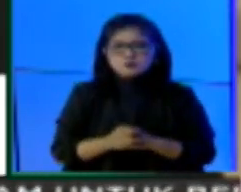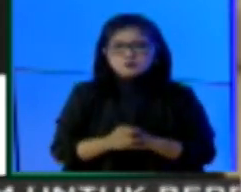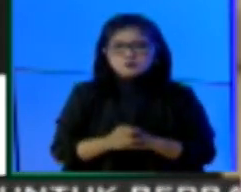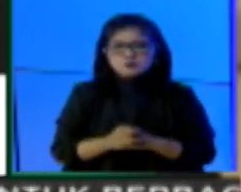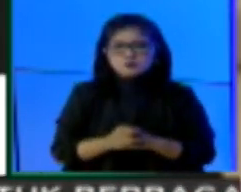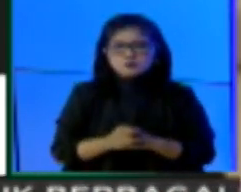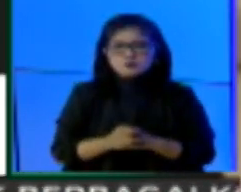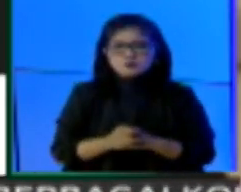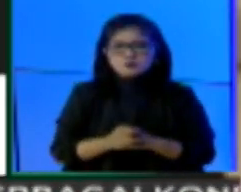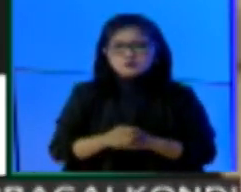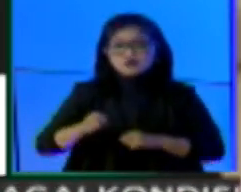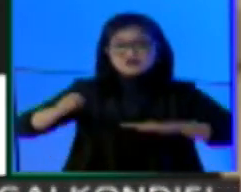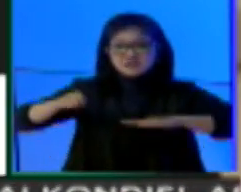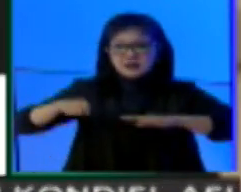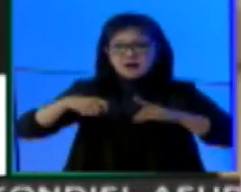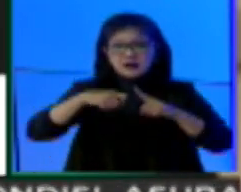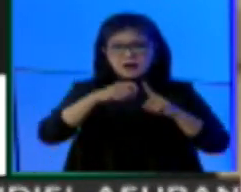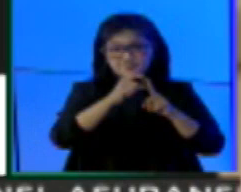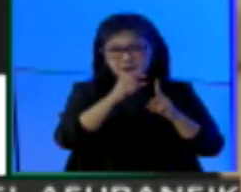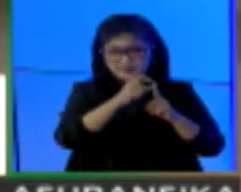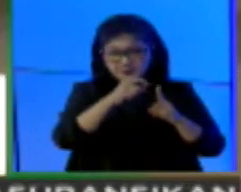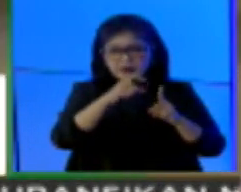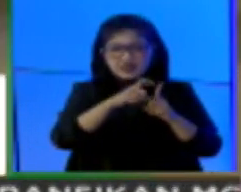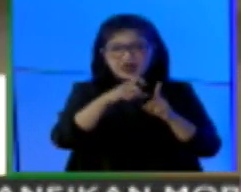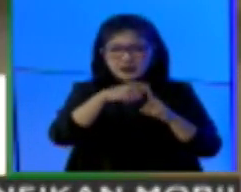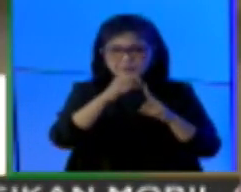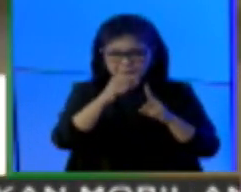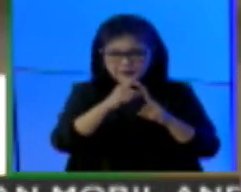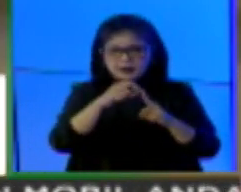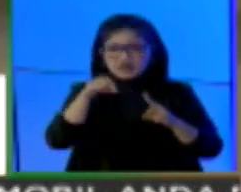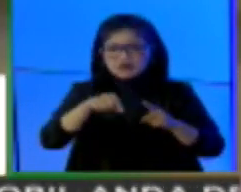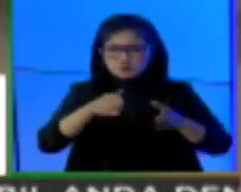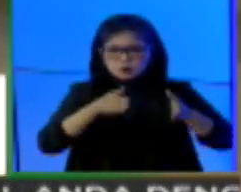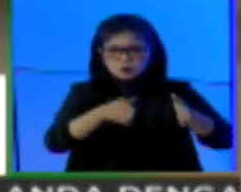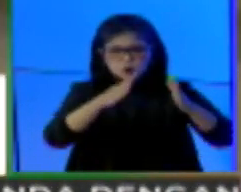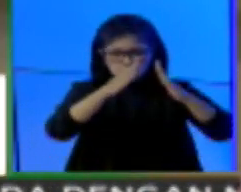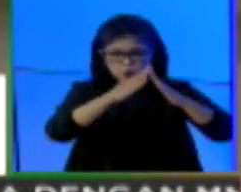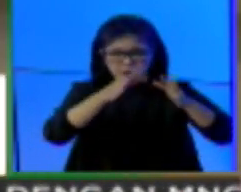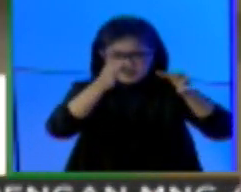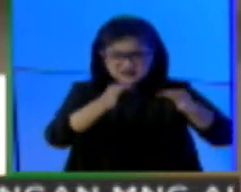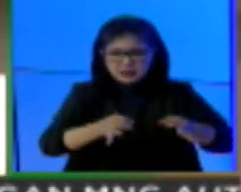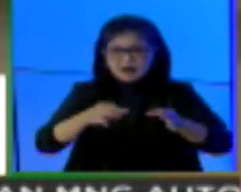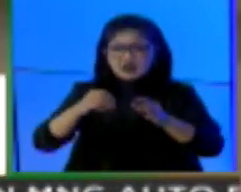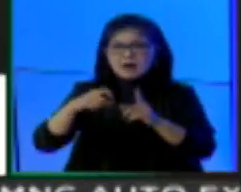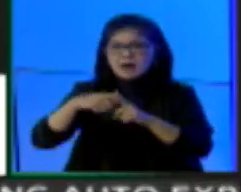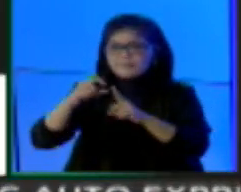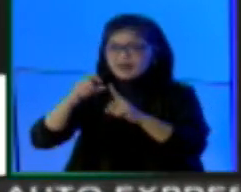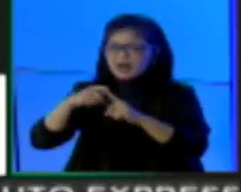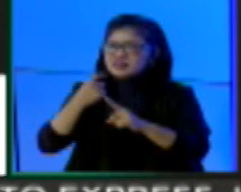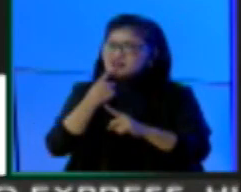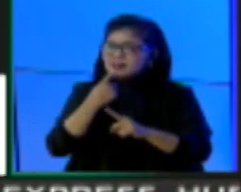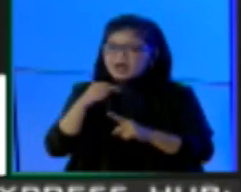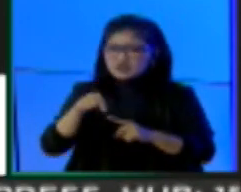Sidang DKPP Komisioner KPU, Wahyu Setiawan digelar di Rutan KPK. Sidang kode etik digelar untuk membuktikan tuduhan pelanggaran kode etik yang dilaporkan